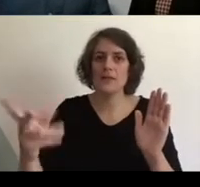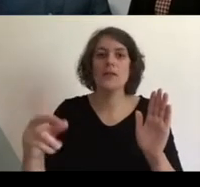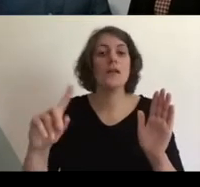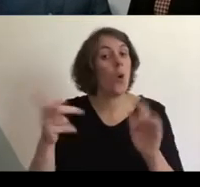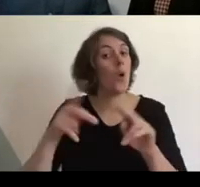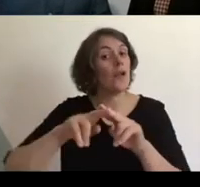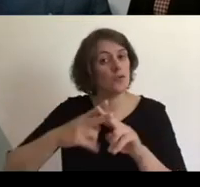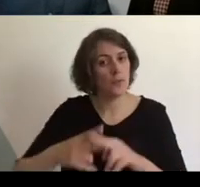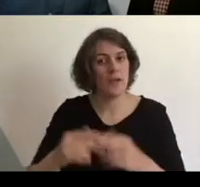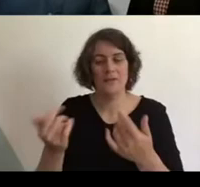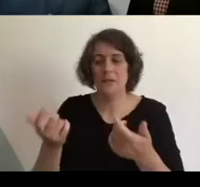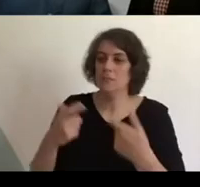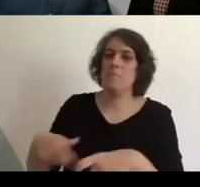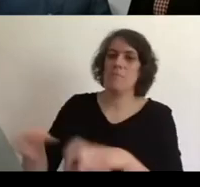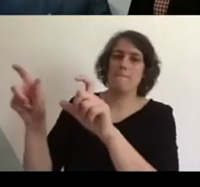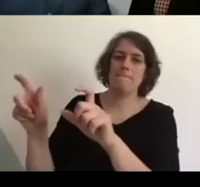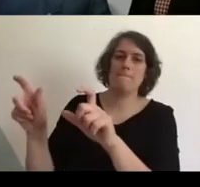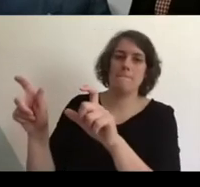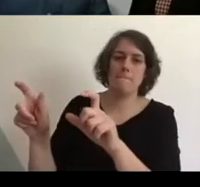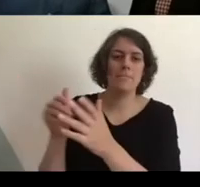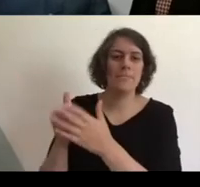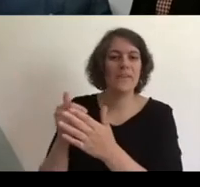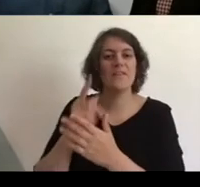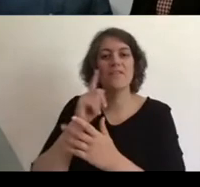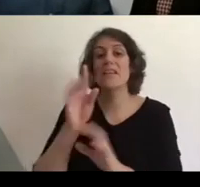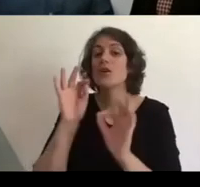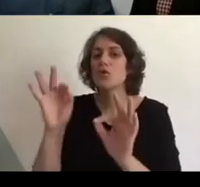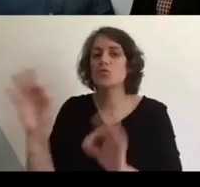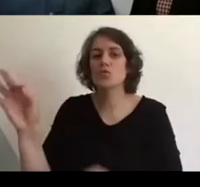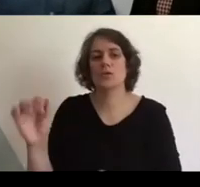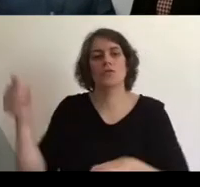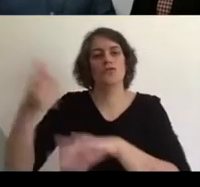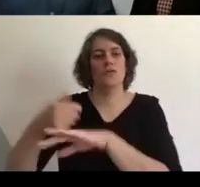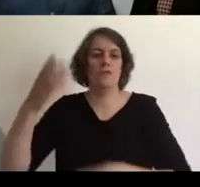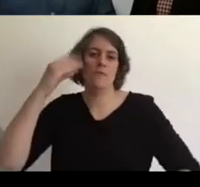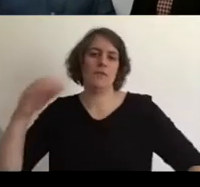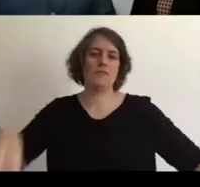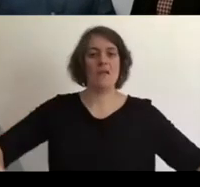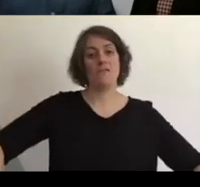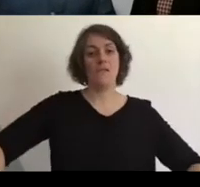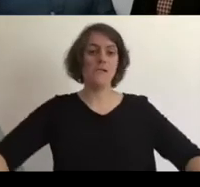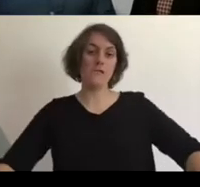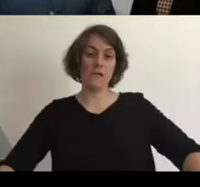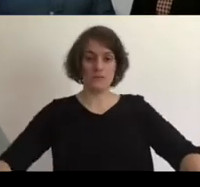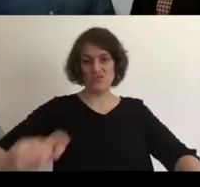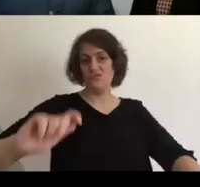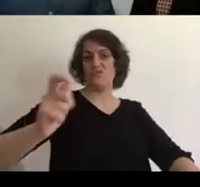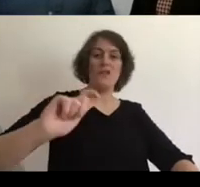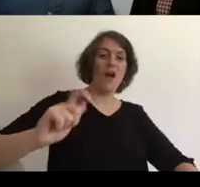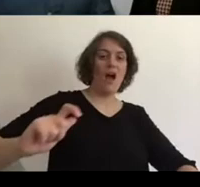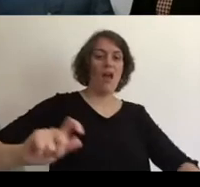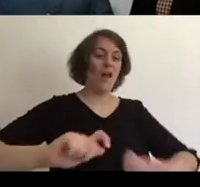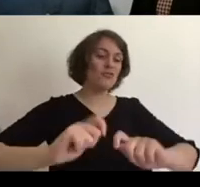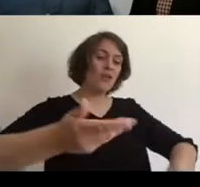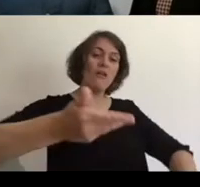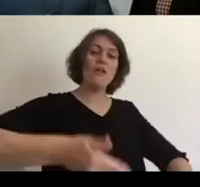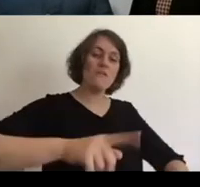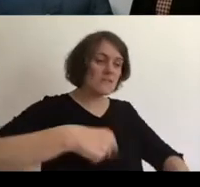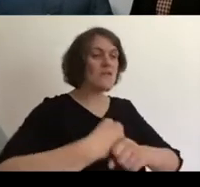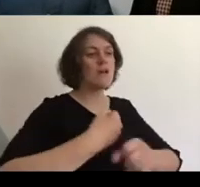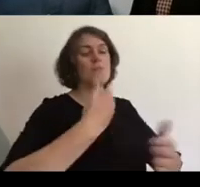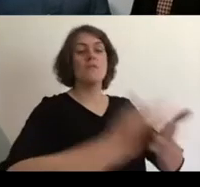dagegen vorzugehen. Und deshalb finde ich es eigentlich ganz gut, dass der Arbeitgeber sich so outet und sehr klar das in